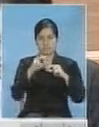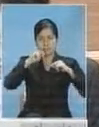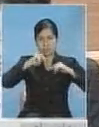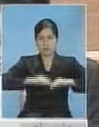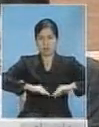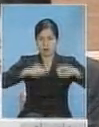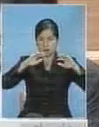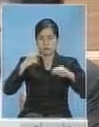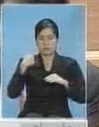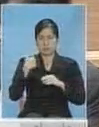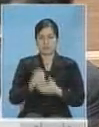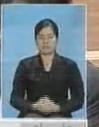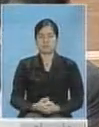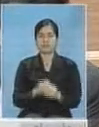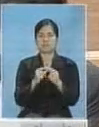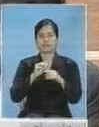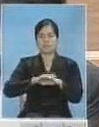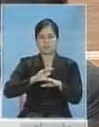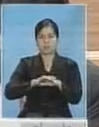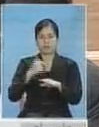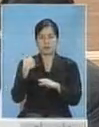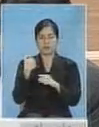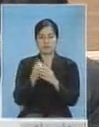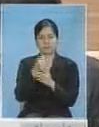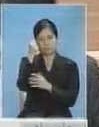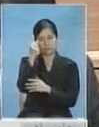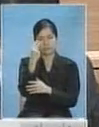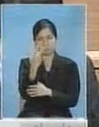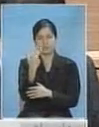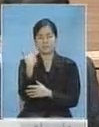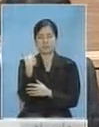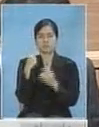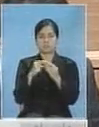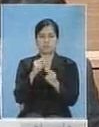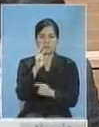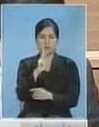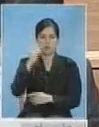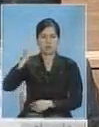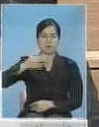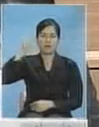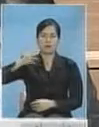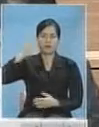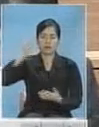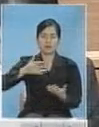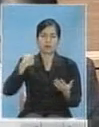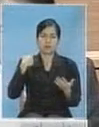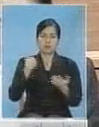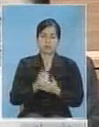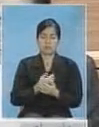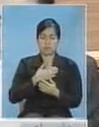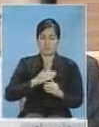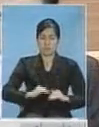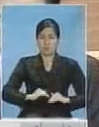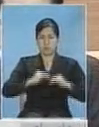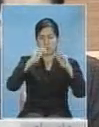ะครับเตือนมาแล้วครั้งที่แล้วแล้ววันสองวันนี้จะมีพายุมาผมบอกได้เลยครับตั้งแต่ผมโตมาในจังหวัดสุโ